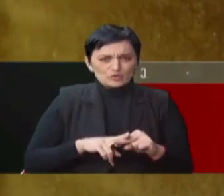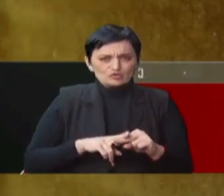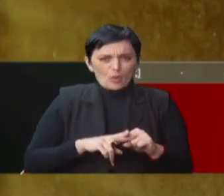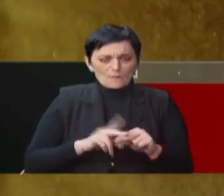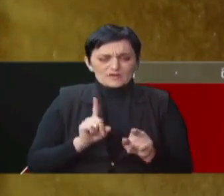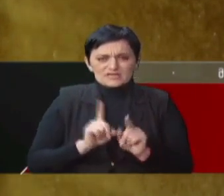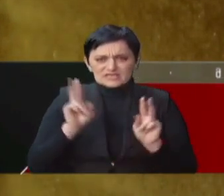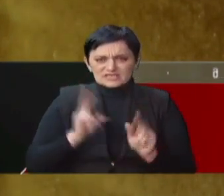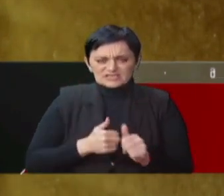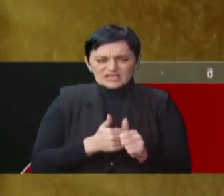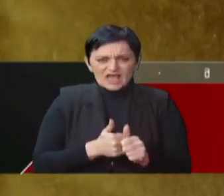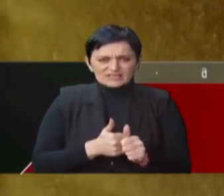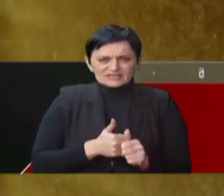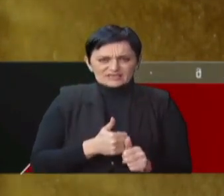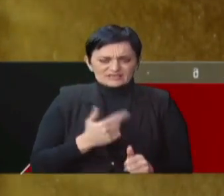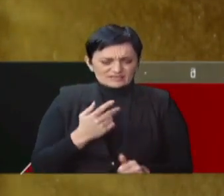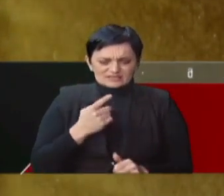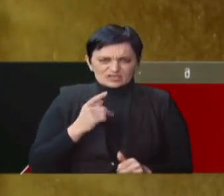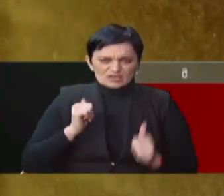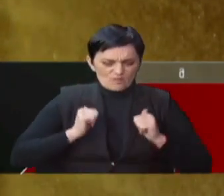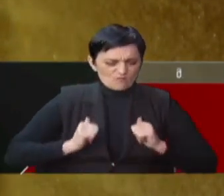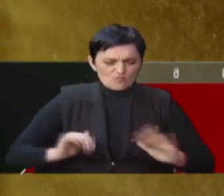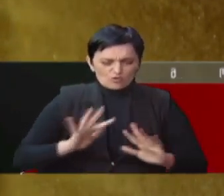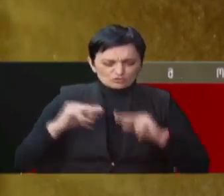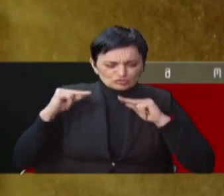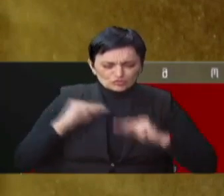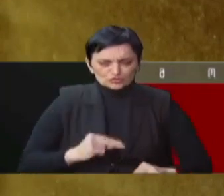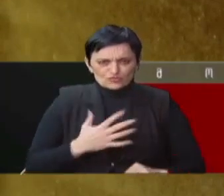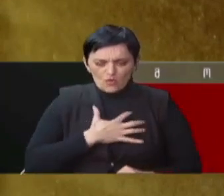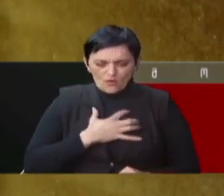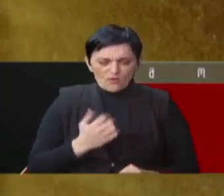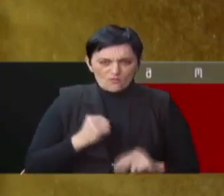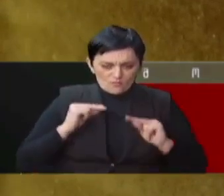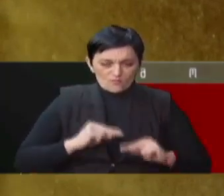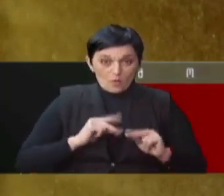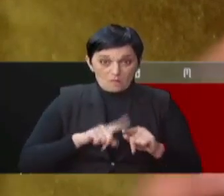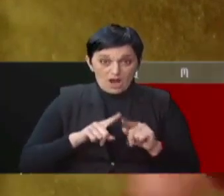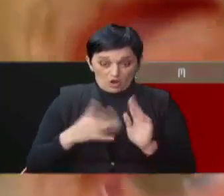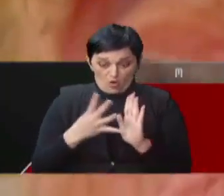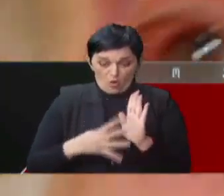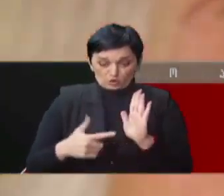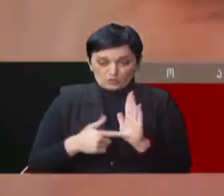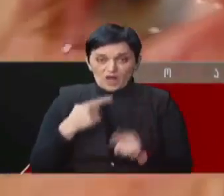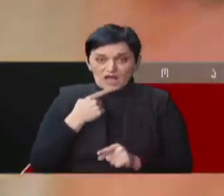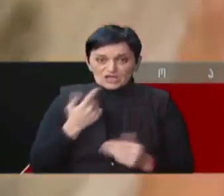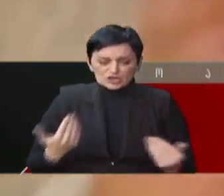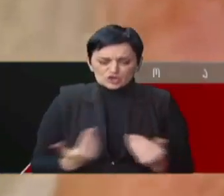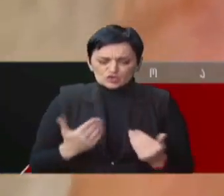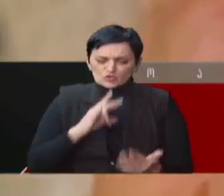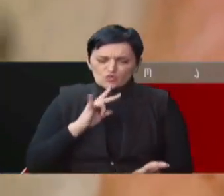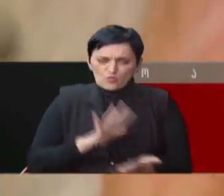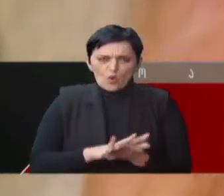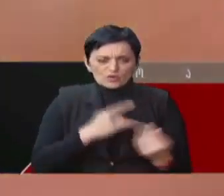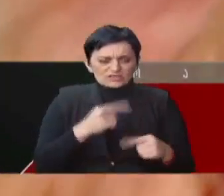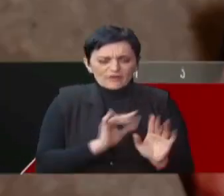წესად. მოუსვენრობა, შრომა და გარჯა. მალე 97 წლის გახდება, სიცოცხლე კი მუდმივ შრომასა და